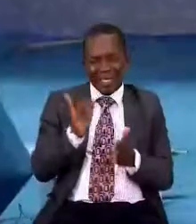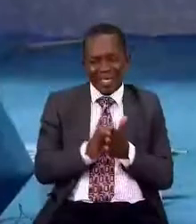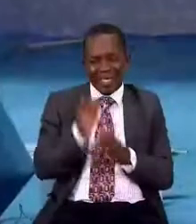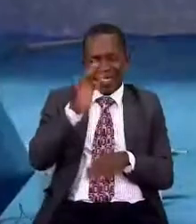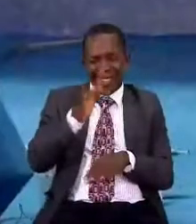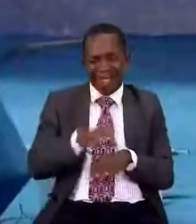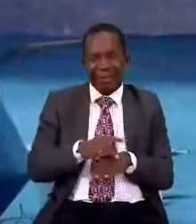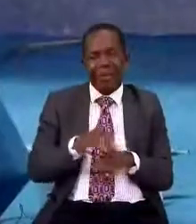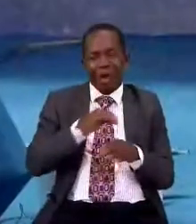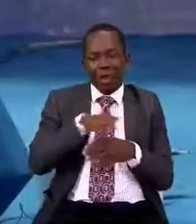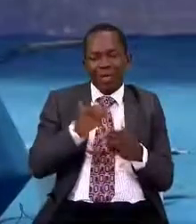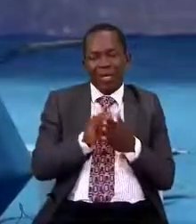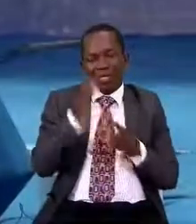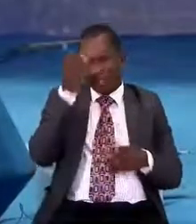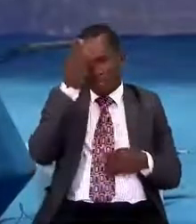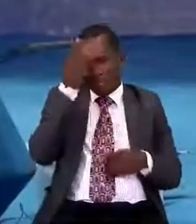Seulement une touche.